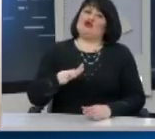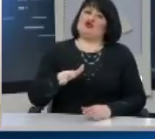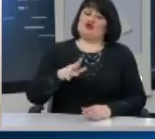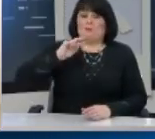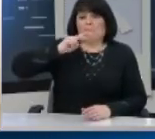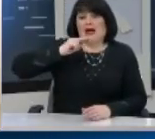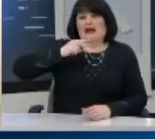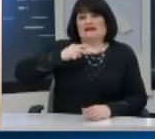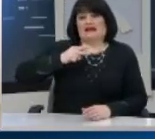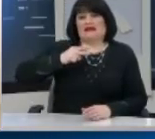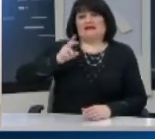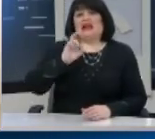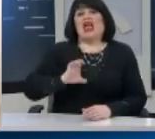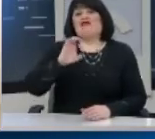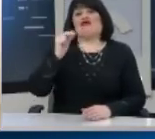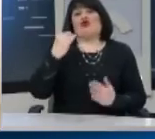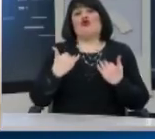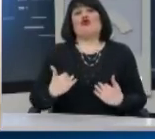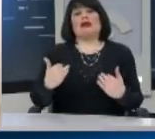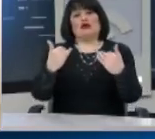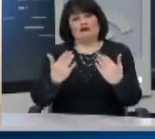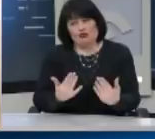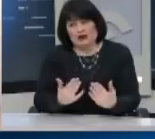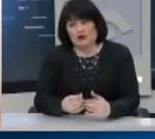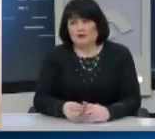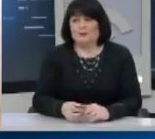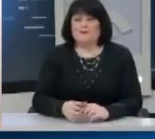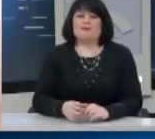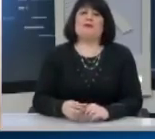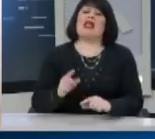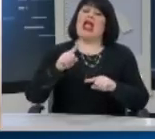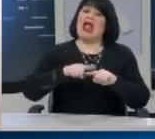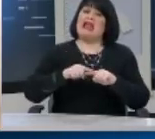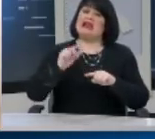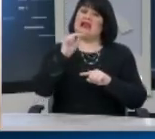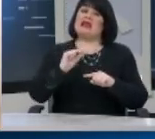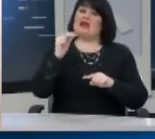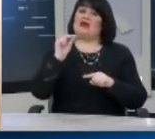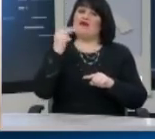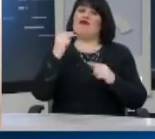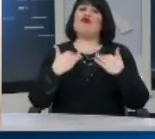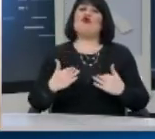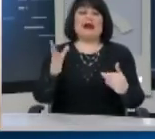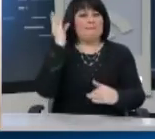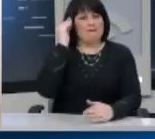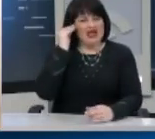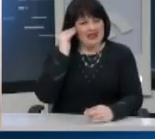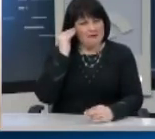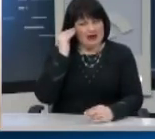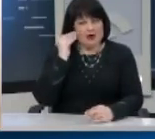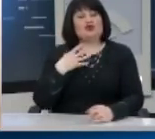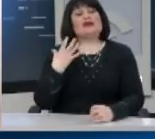παρεξήγηση για το θέμα του ευρωκοινοβουλίου η ελληνική βουλή μόλις μάθαμε